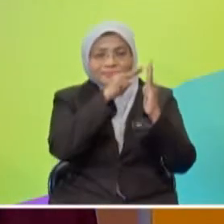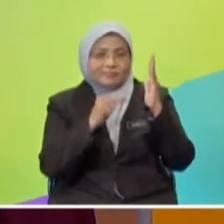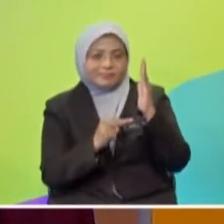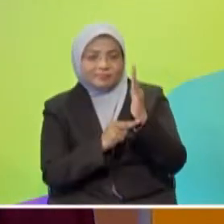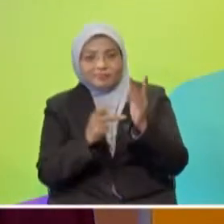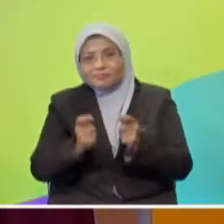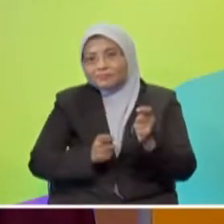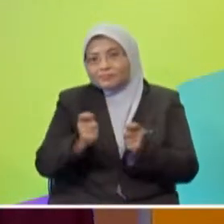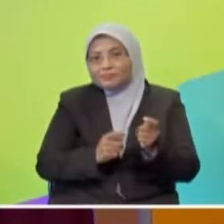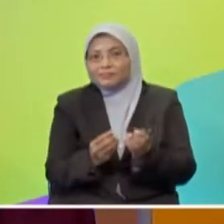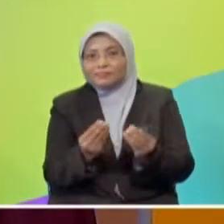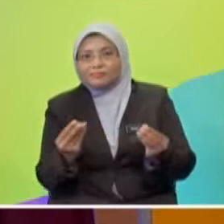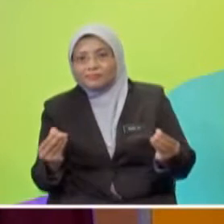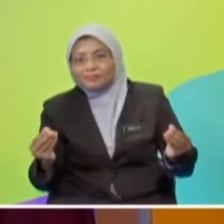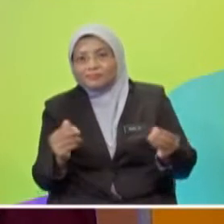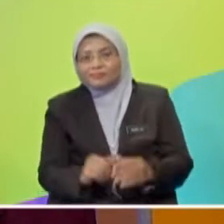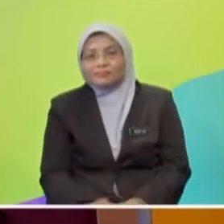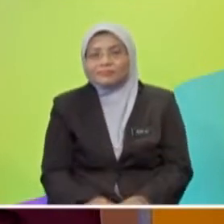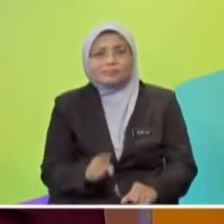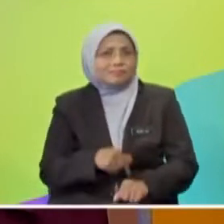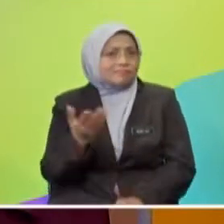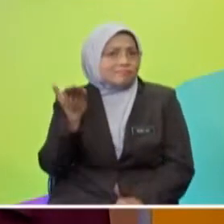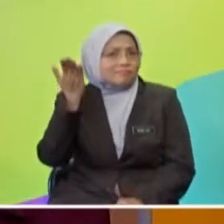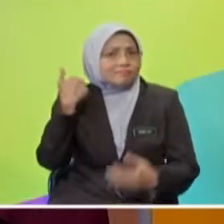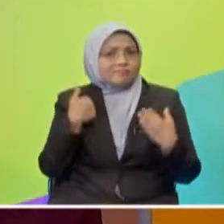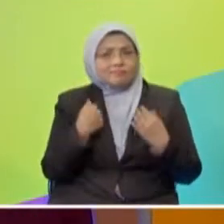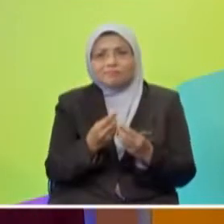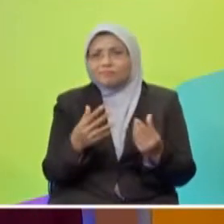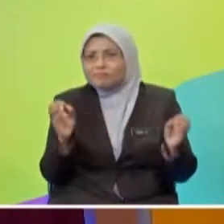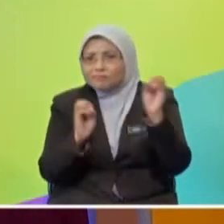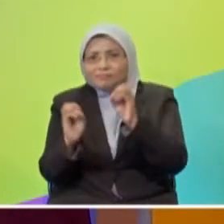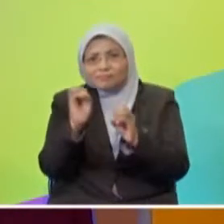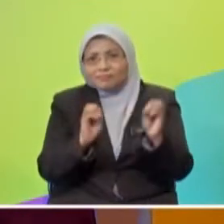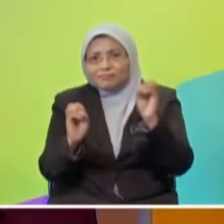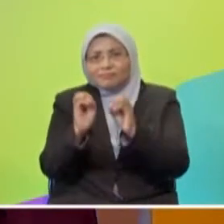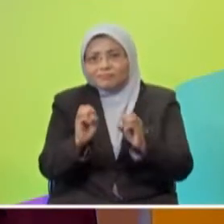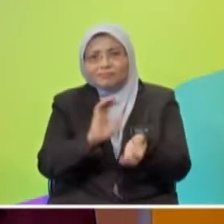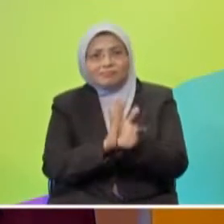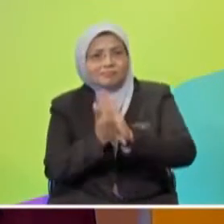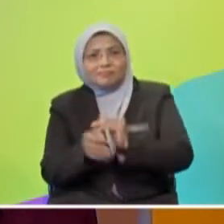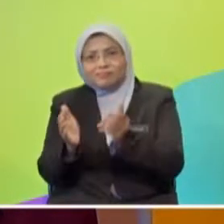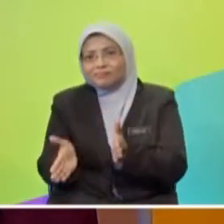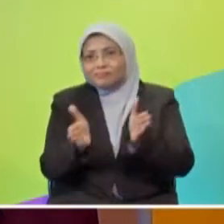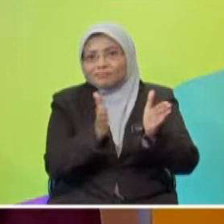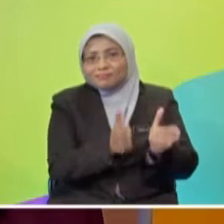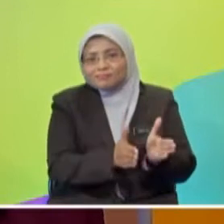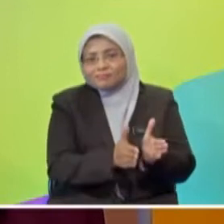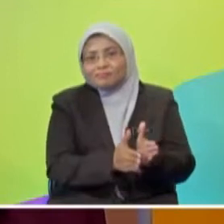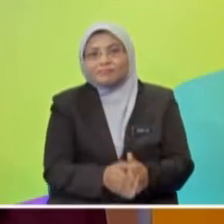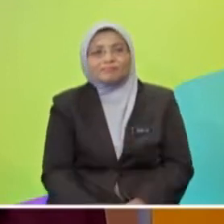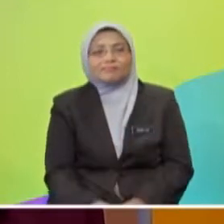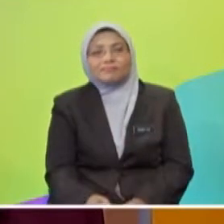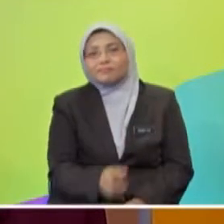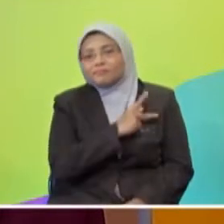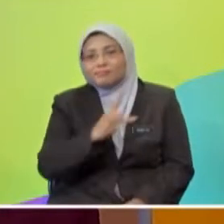pentadbiran tanah dimana pada dahulunya ada tanda-tanda yang terbiar tidak ada gerainya jadi disusun oleh Sayyidina Umar deh supaya